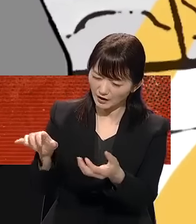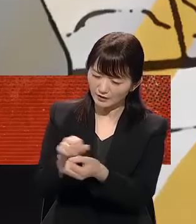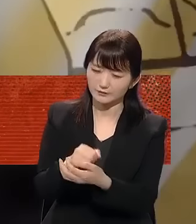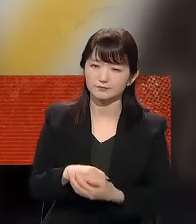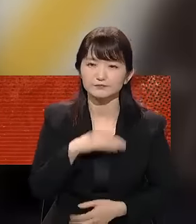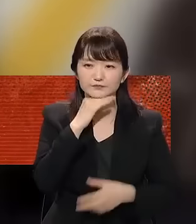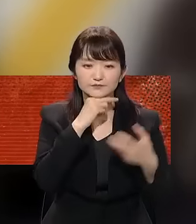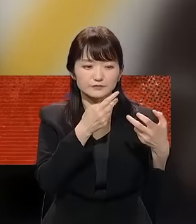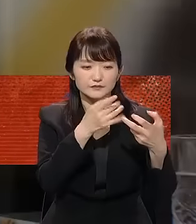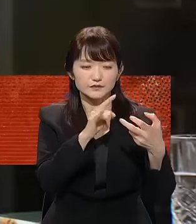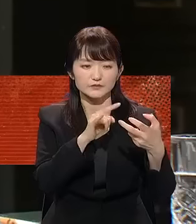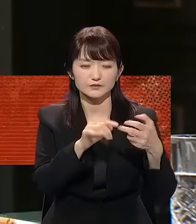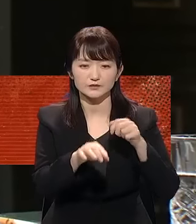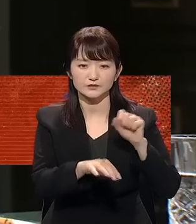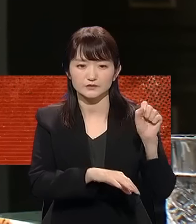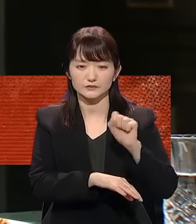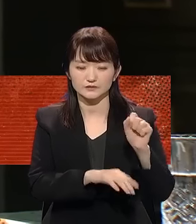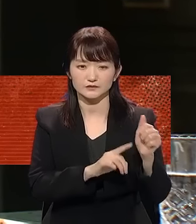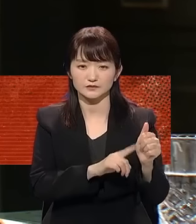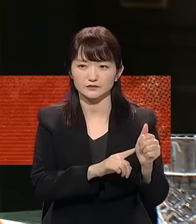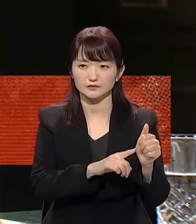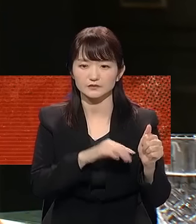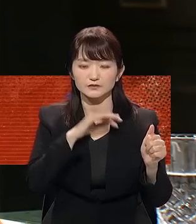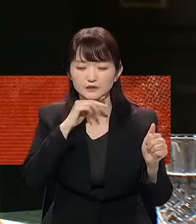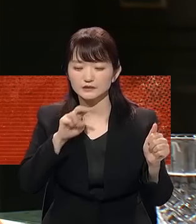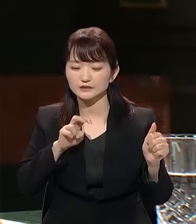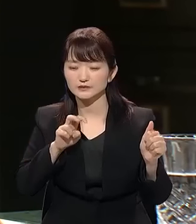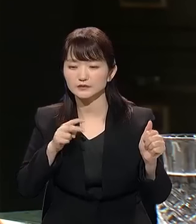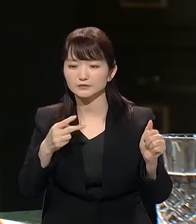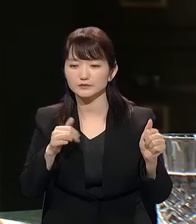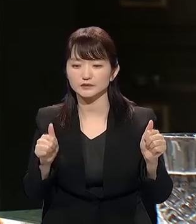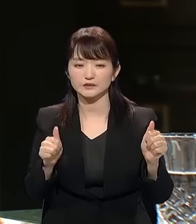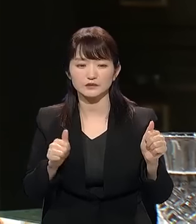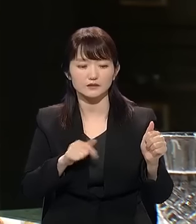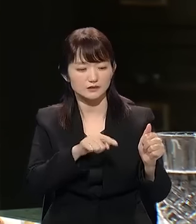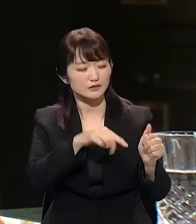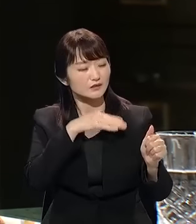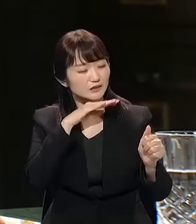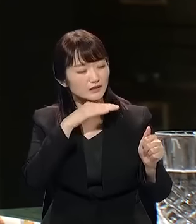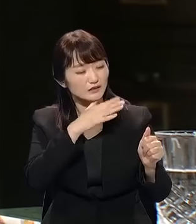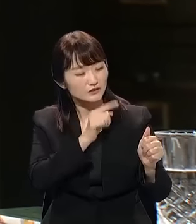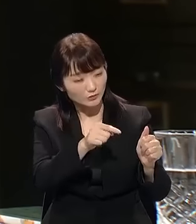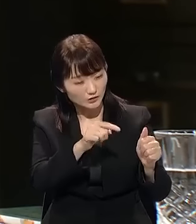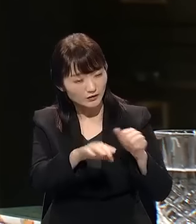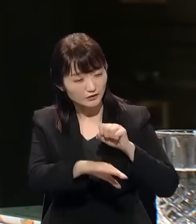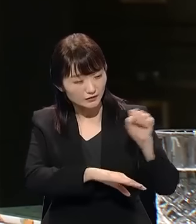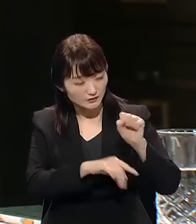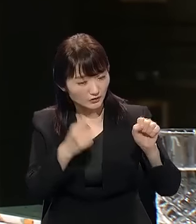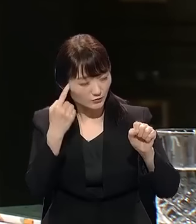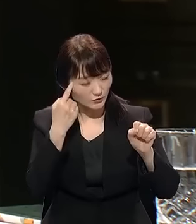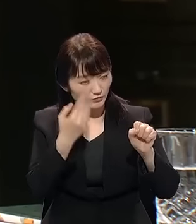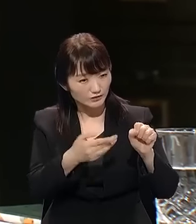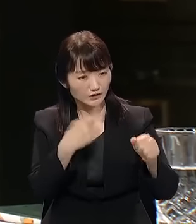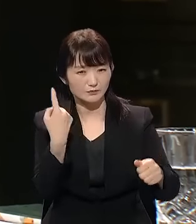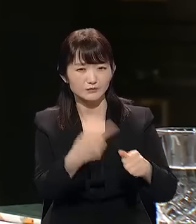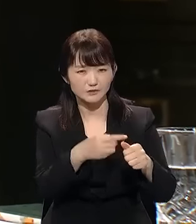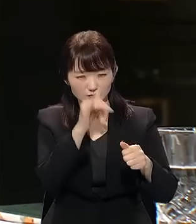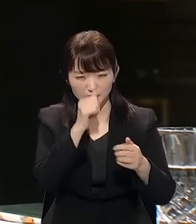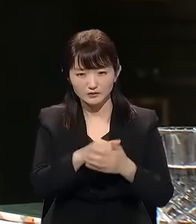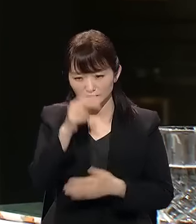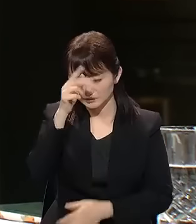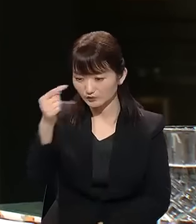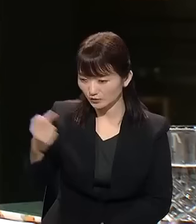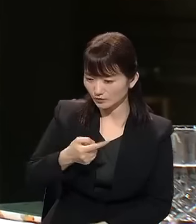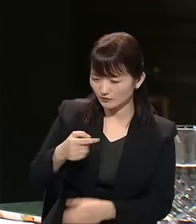경희하늘애한의원 님한테 20대가 그나이 먹고 택시 기사하고 있냐 행패 자 출동한 경찰도 역시 행패 지구대에